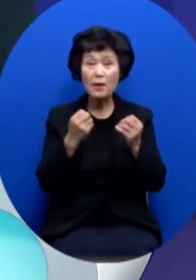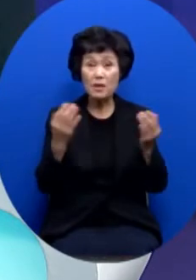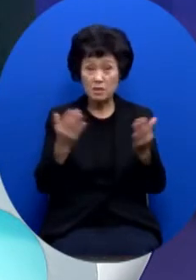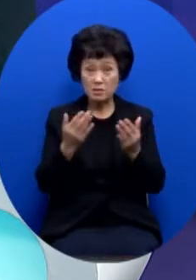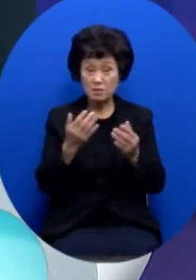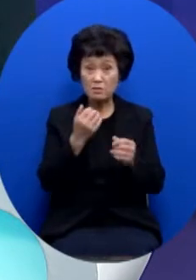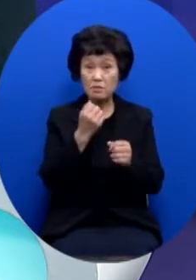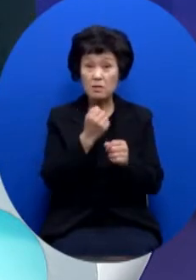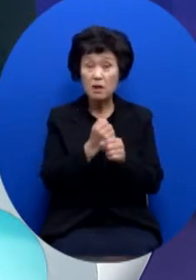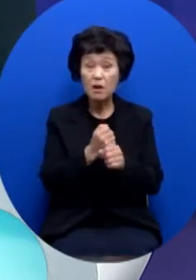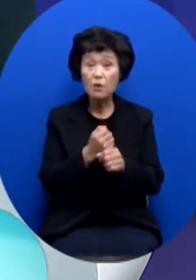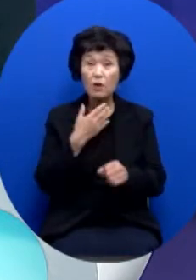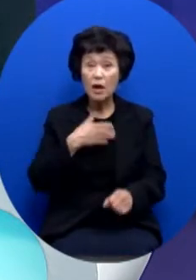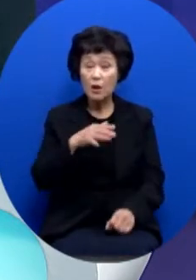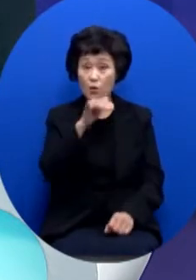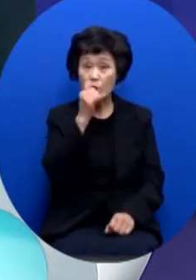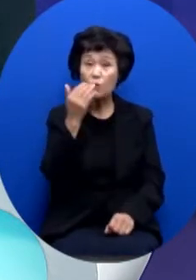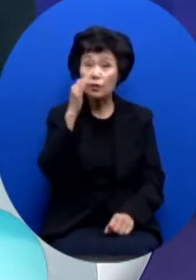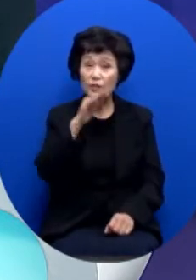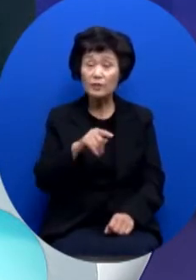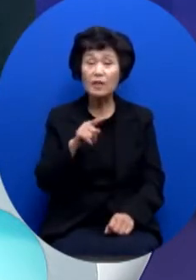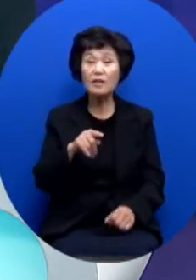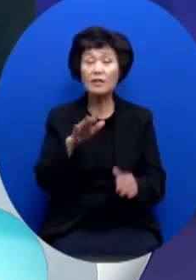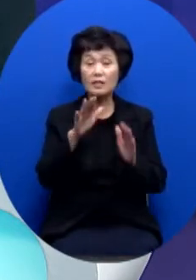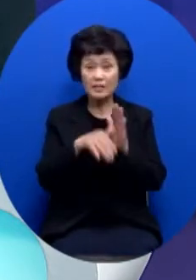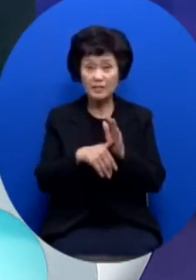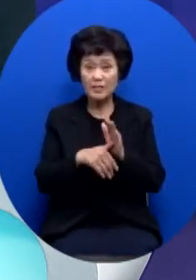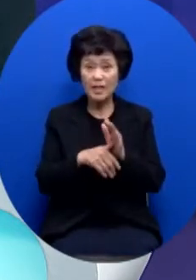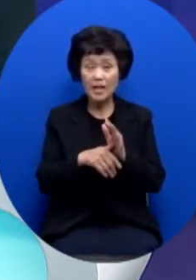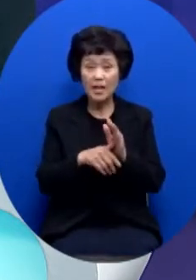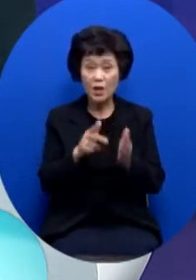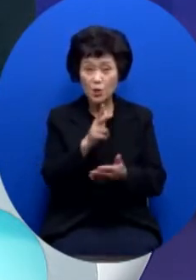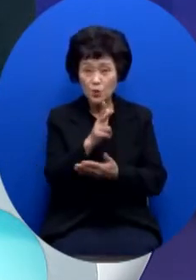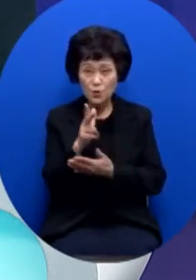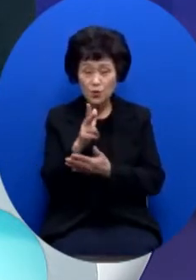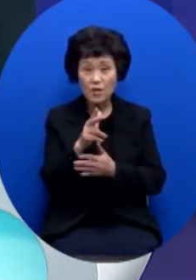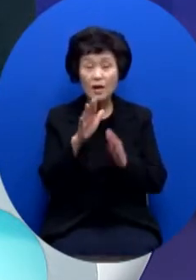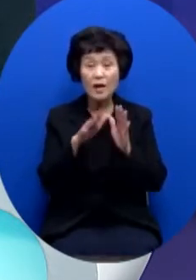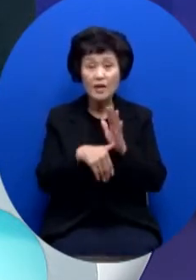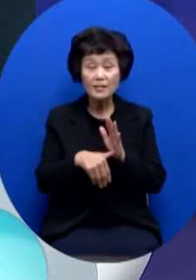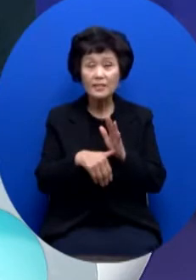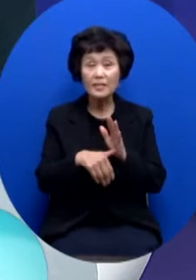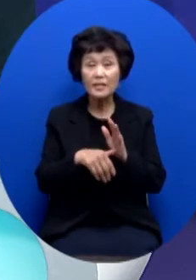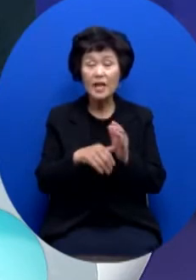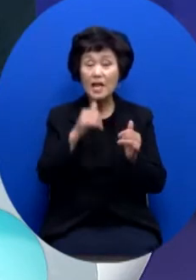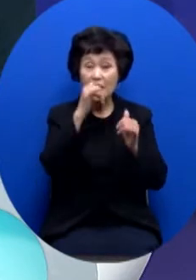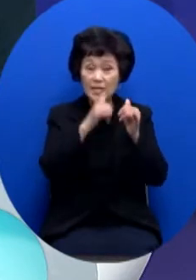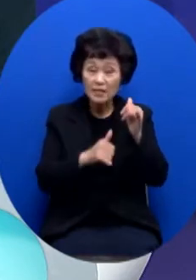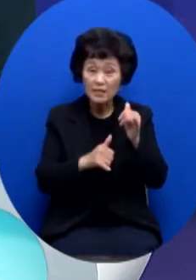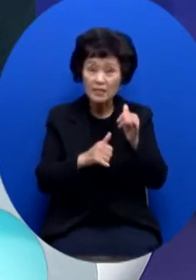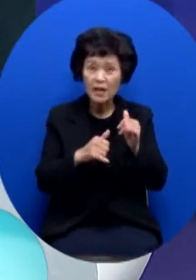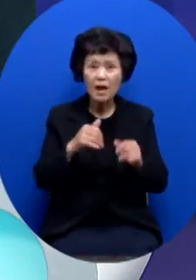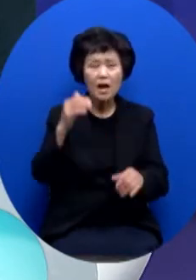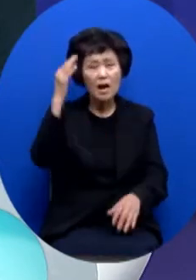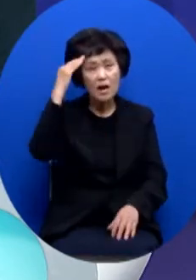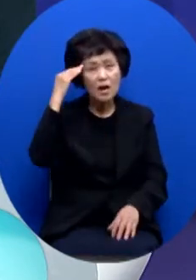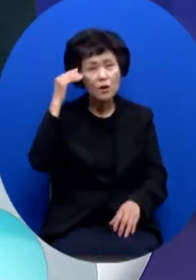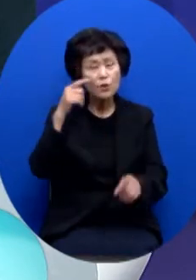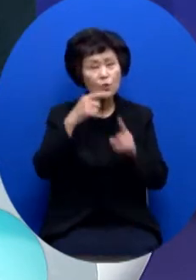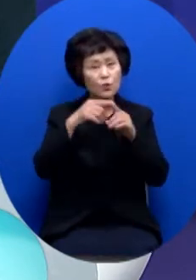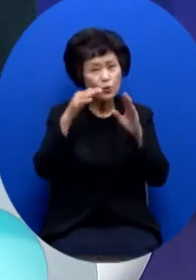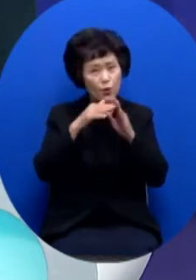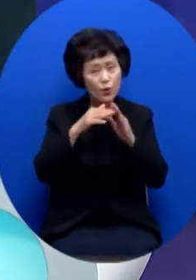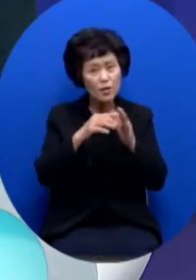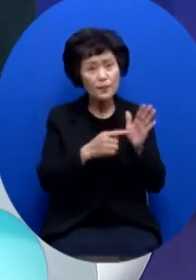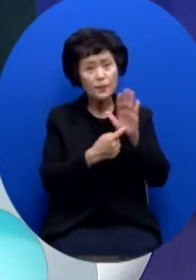있거든요. 예. 그래서 기자님께서 실제 현장에서 취재를 하시면서 근대 기독교 역사 가운데 한국교회가 좀 더 강조하고 드러내야